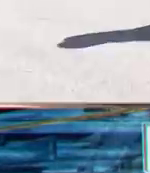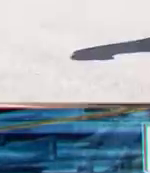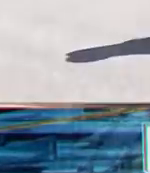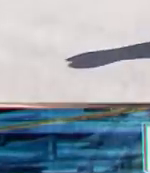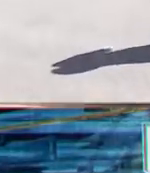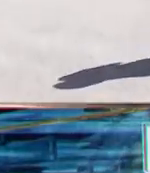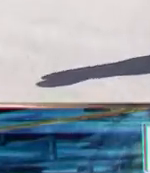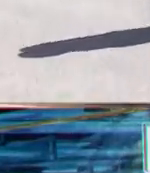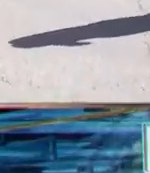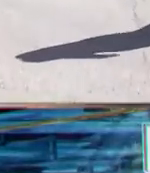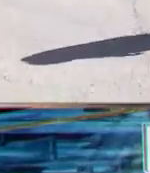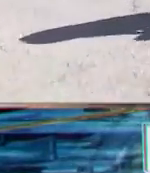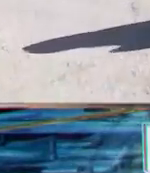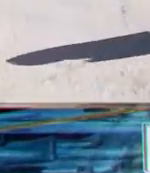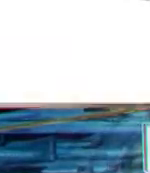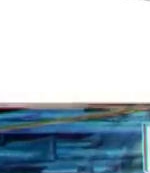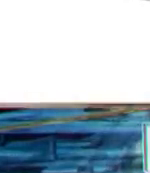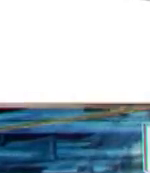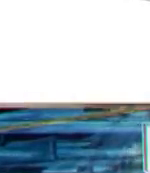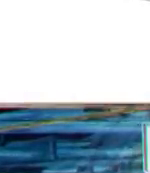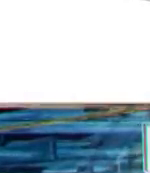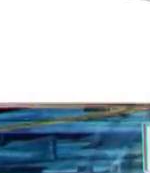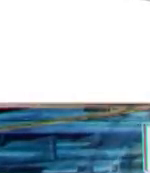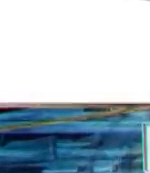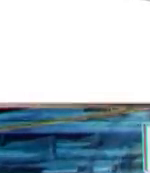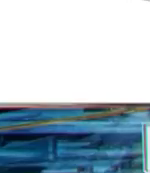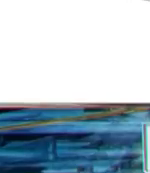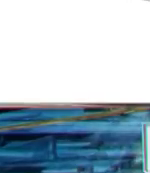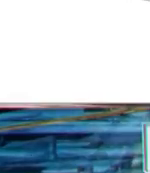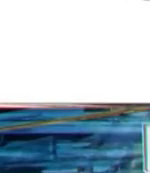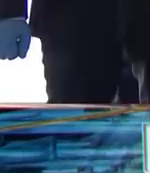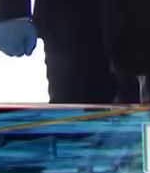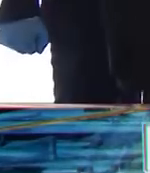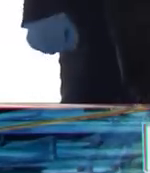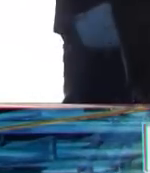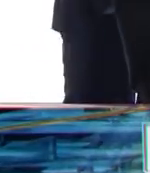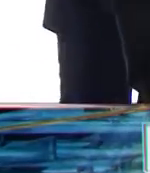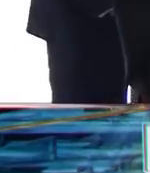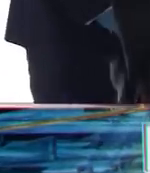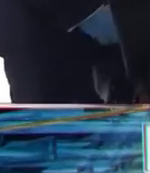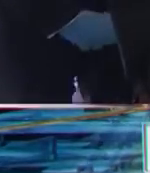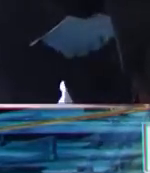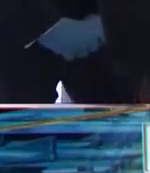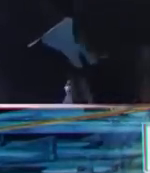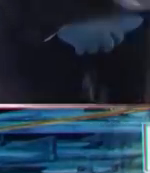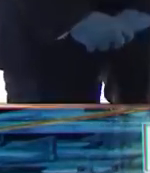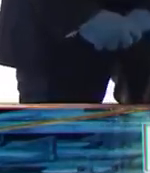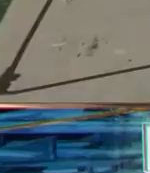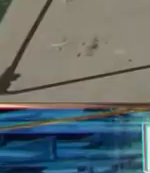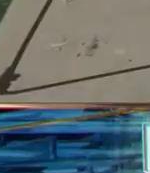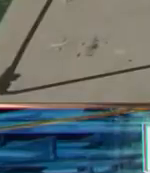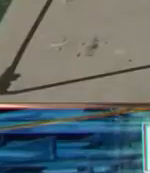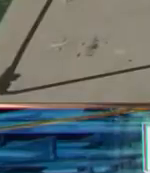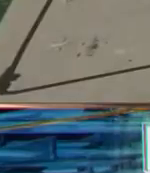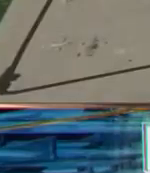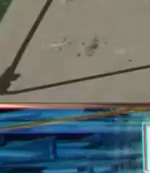Алматы әуежайы 2022 жылы Орталық Азиядағы ірі авиациялық хабқа айналады. Жаңа терминал жобасына түрік компаниясы